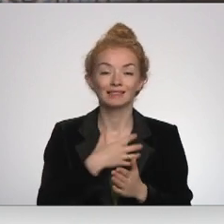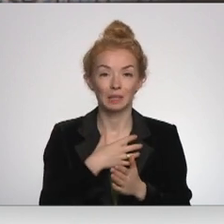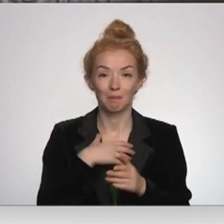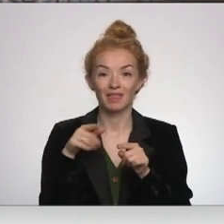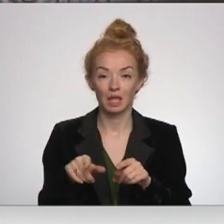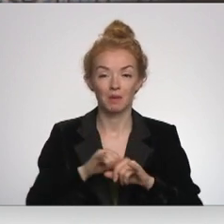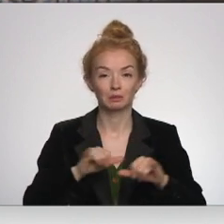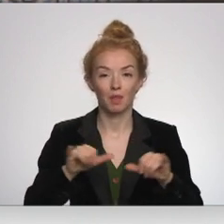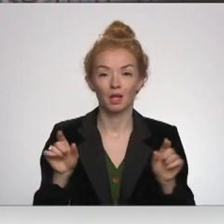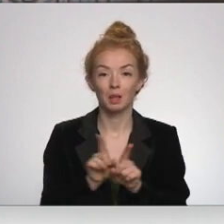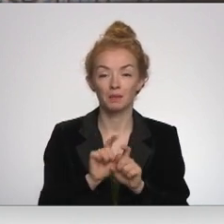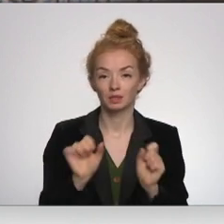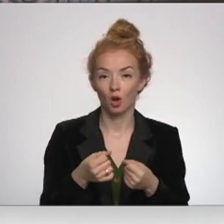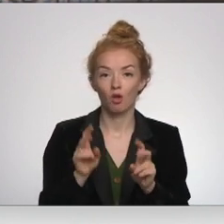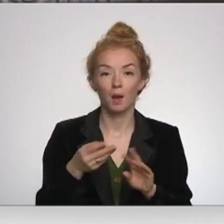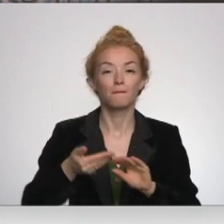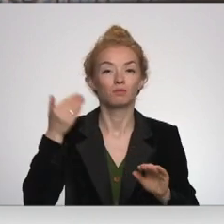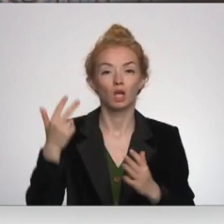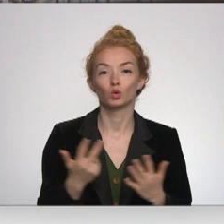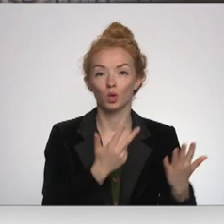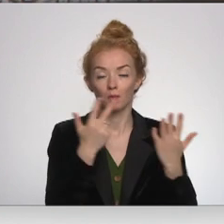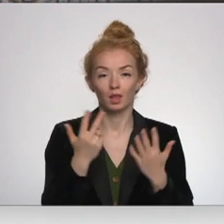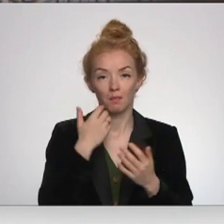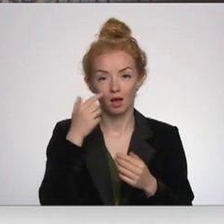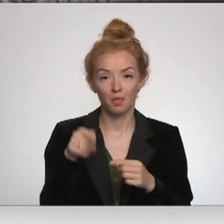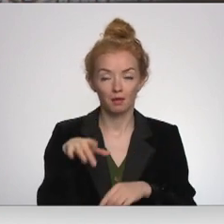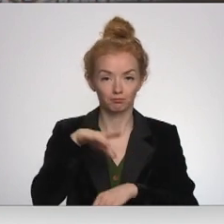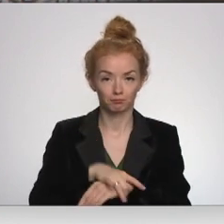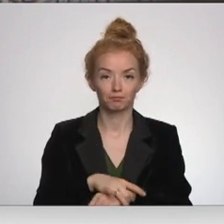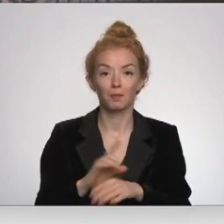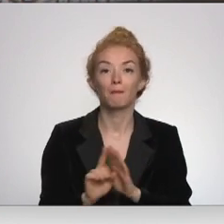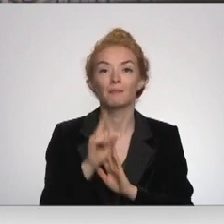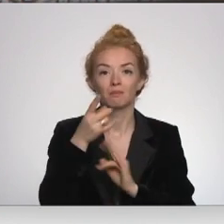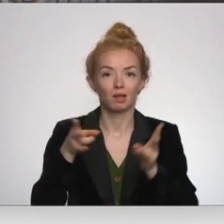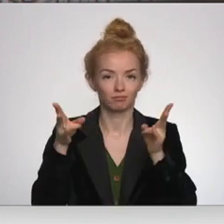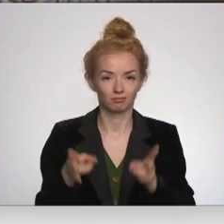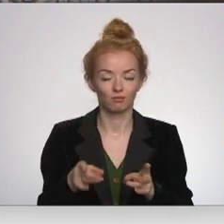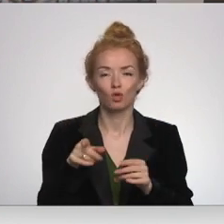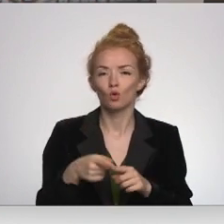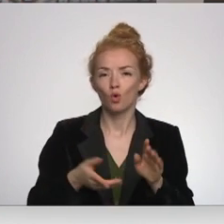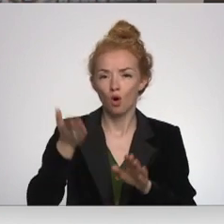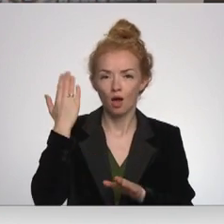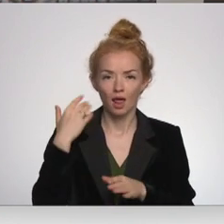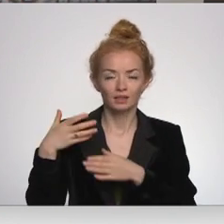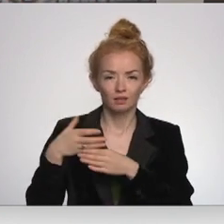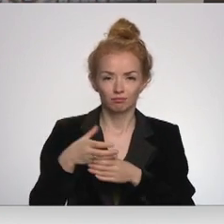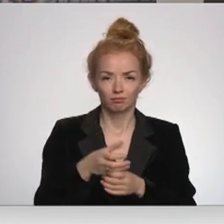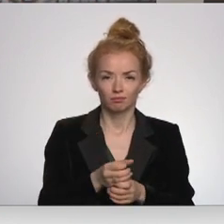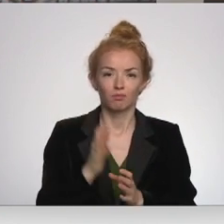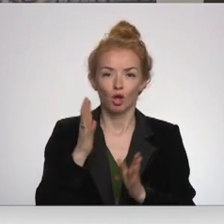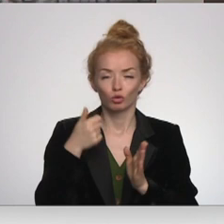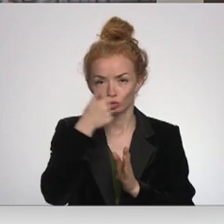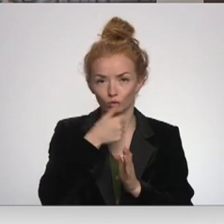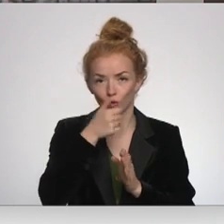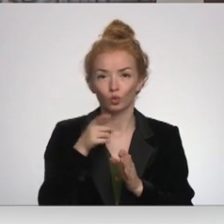izplatās tikpat strauji kā pirms 8 gadiem, kad Latvijā tika konstatēti pirmie gadījumi. Tolaik krietni sarukusī meža cūku